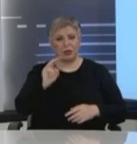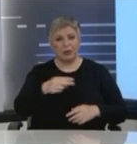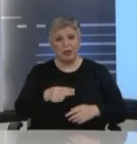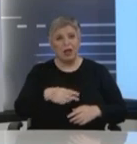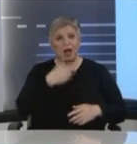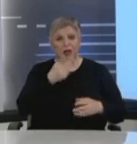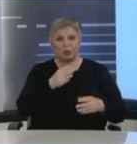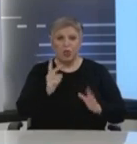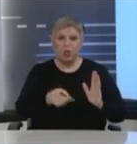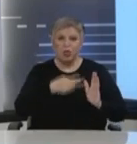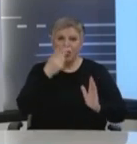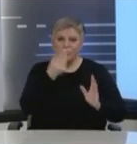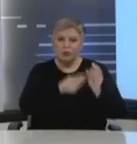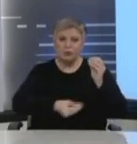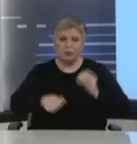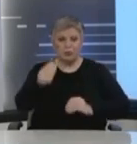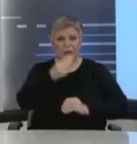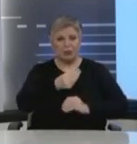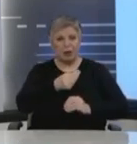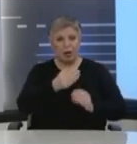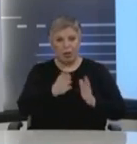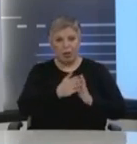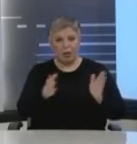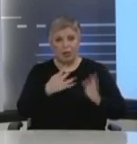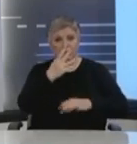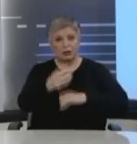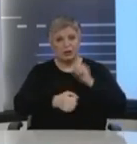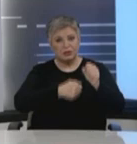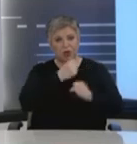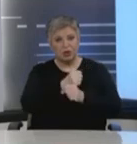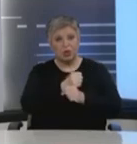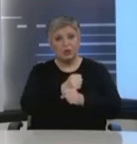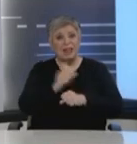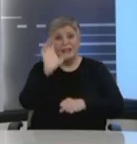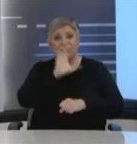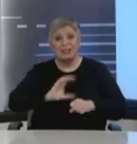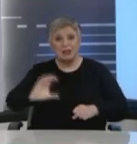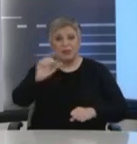μόλις χρόνια. Η μεγαλύτερη δαπάνη για το φάρμακο σε όλη την Ευρώπη την εποχή